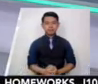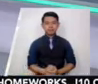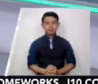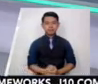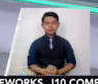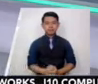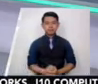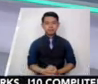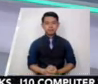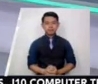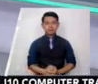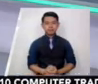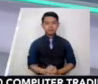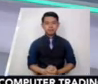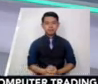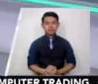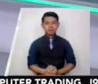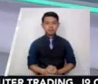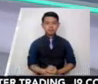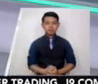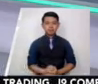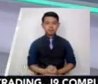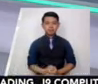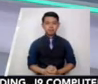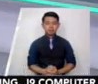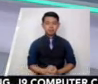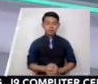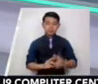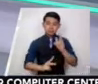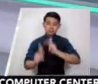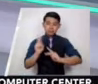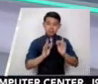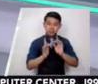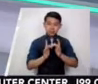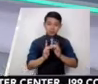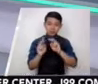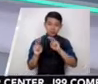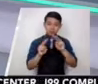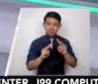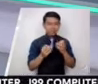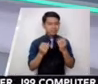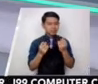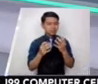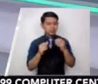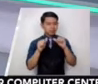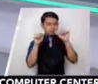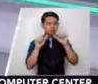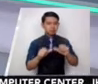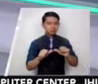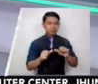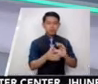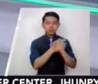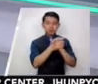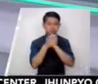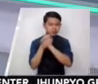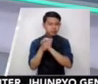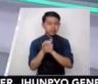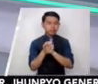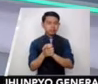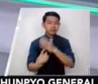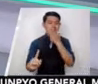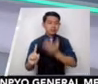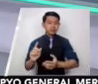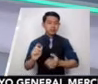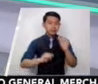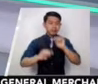Welcome na mga viewers to online netizens. Panay papuri ang natatanggap ng pelikula ni Kapuso Primetime Queen Maren Rivera